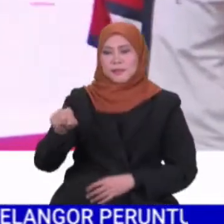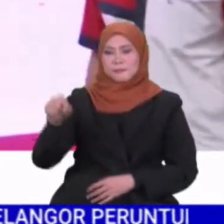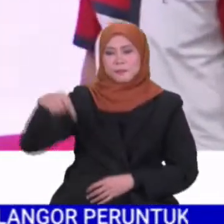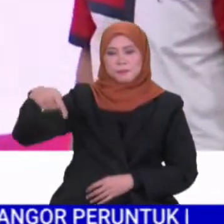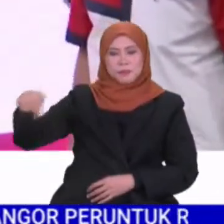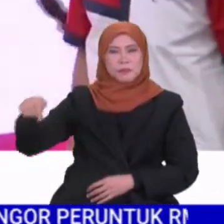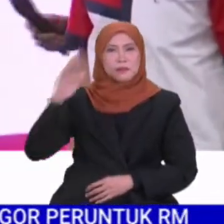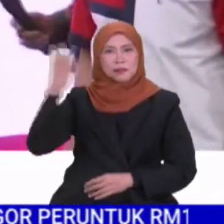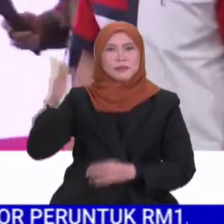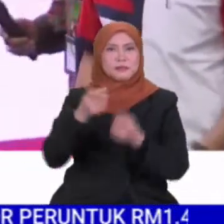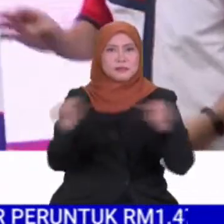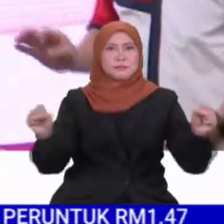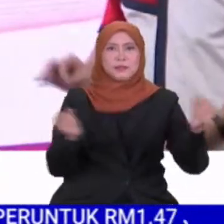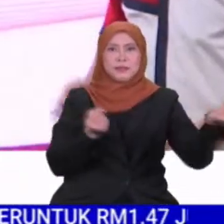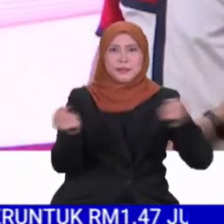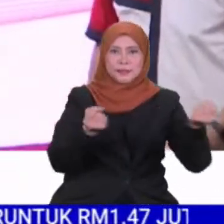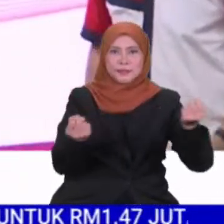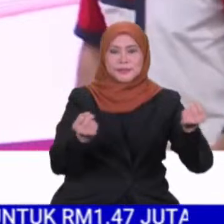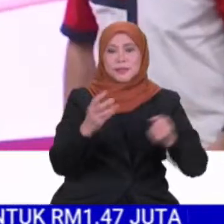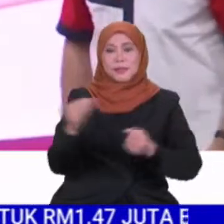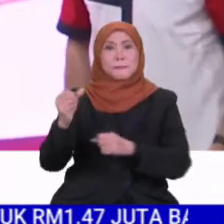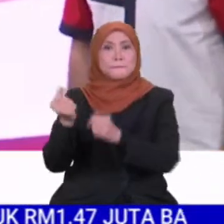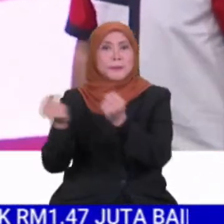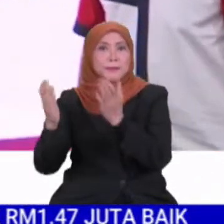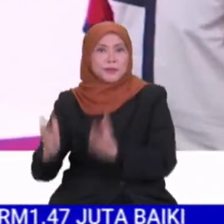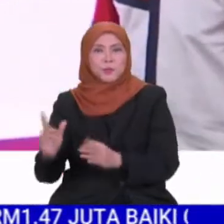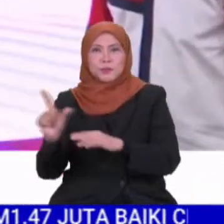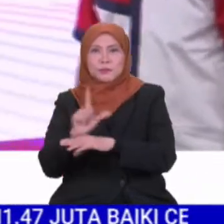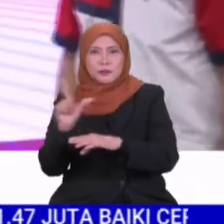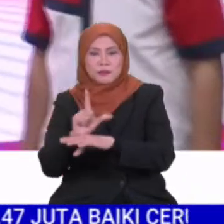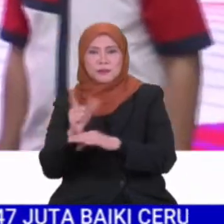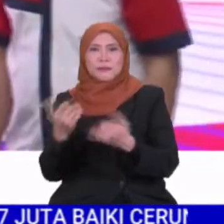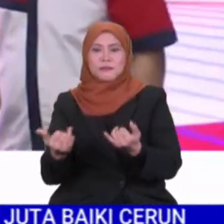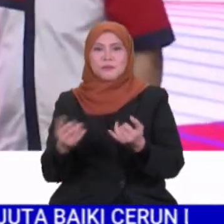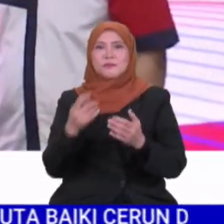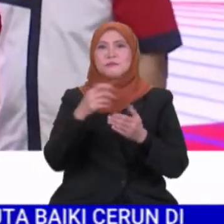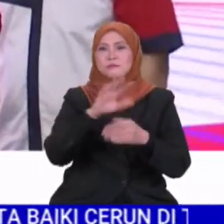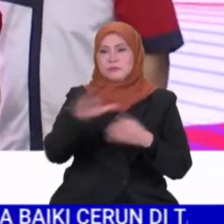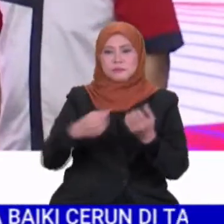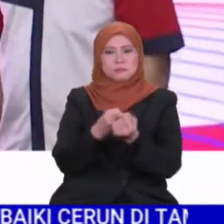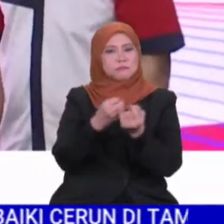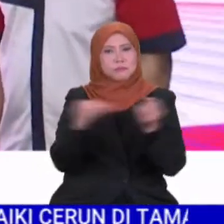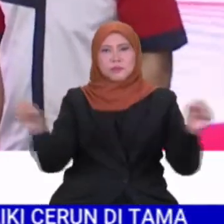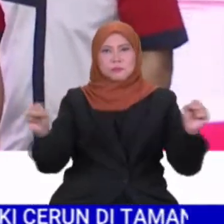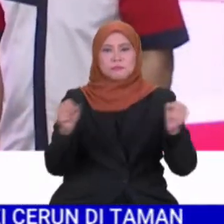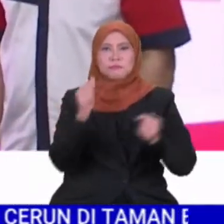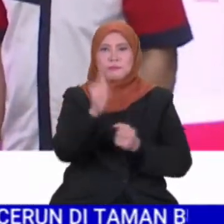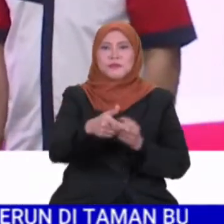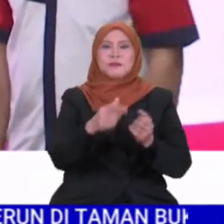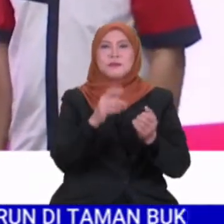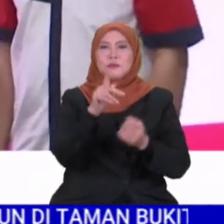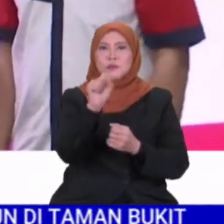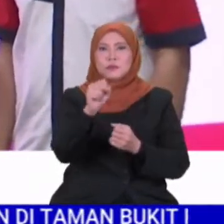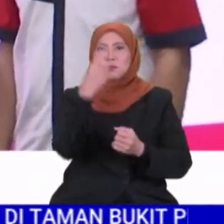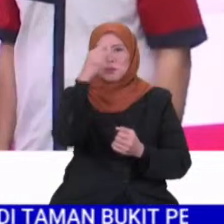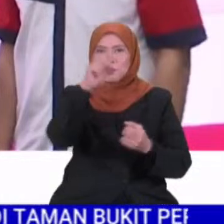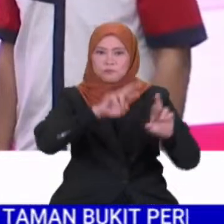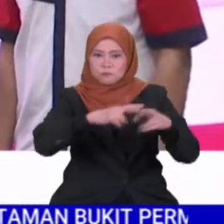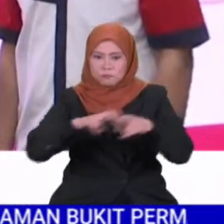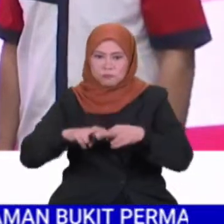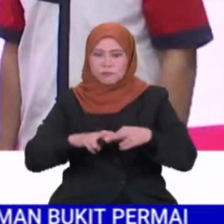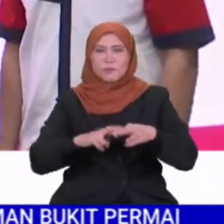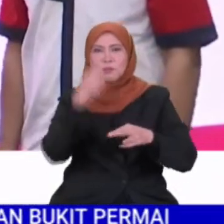akan menyediakan kenderaan, pemandu terlatih, mengurus kos penyelenggaraan serta perbelanjaan operasi klinik bergerak